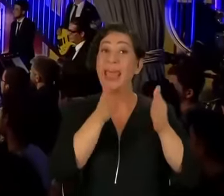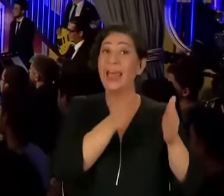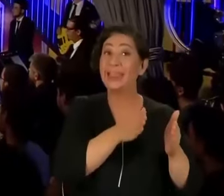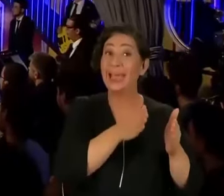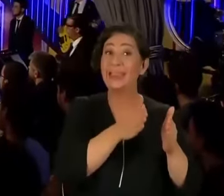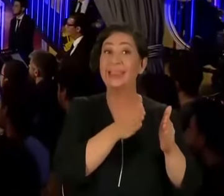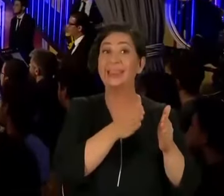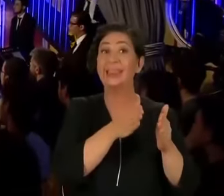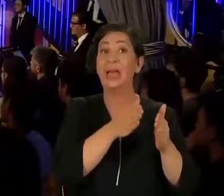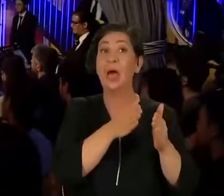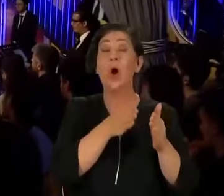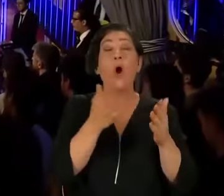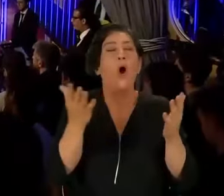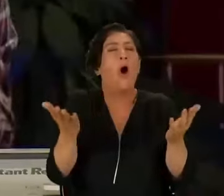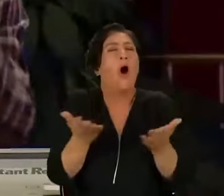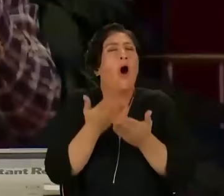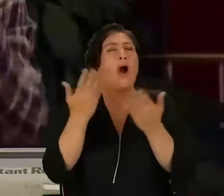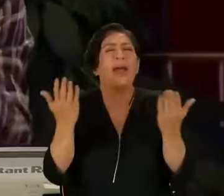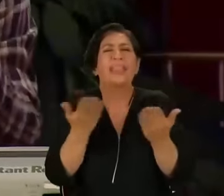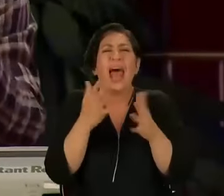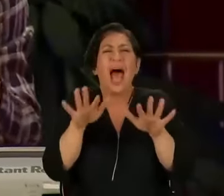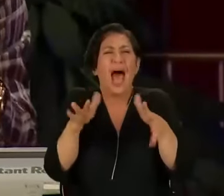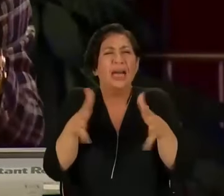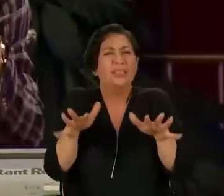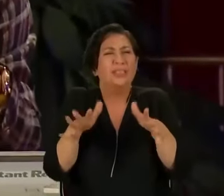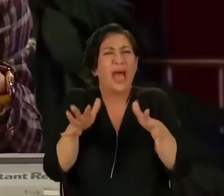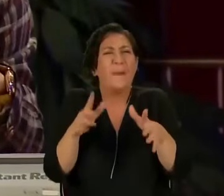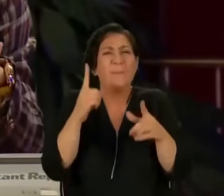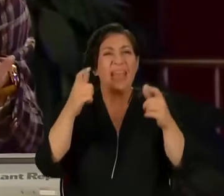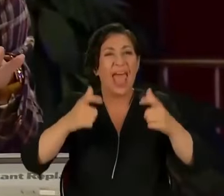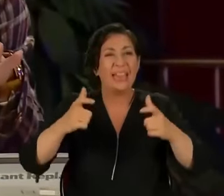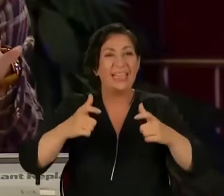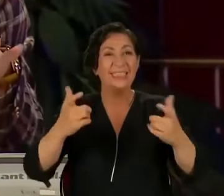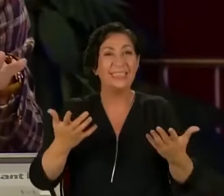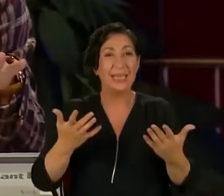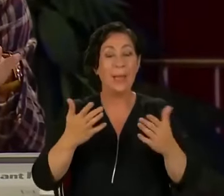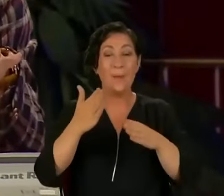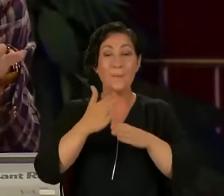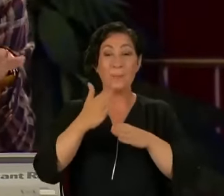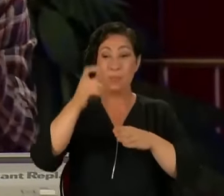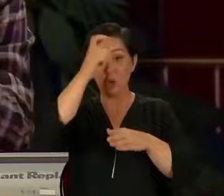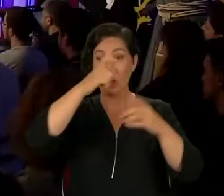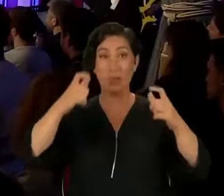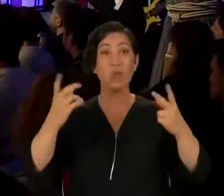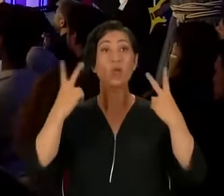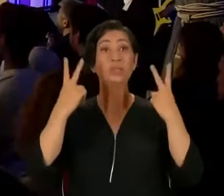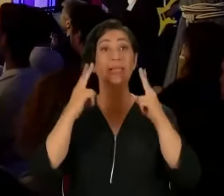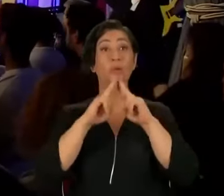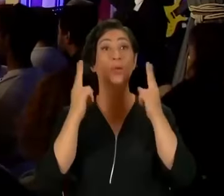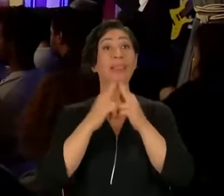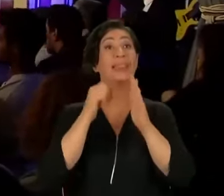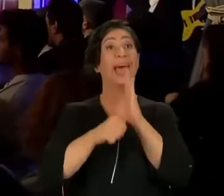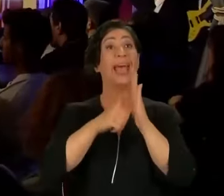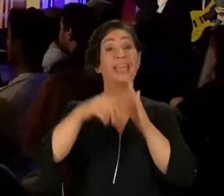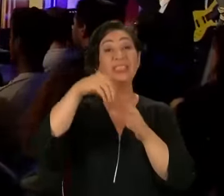ki o kadar acayip bir yerdeyiz ki aslında memleketin gösteri dünyası